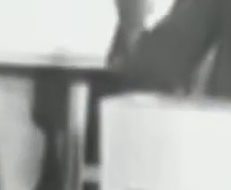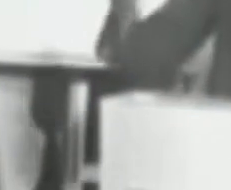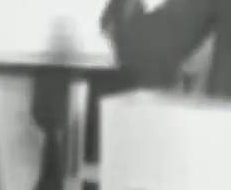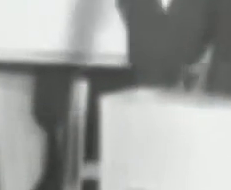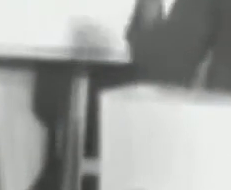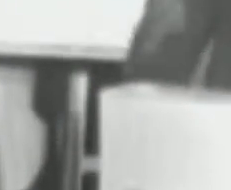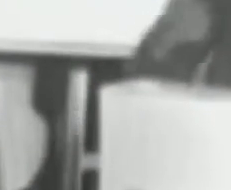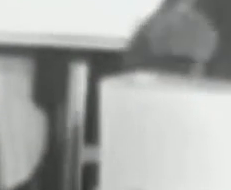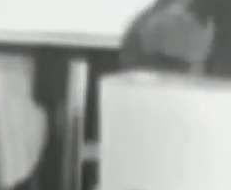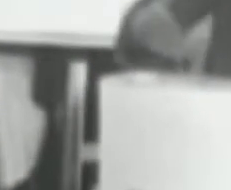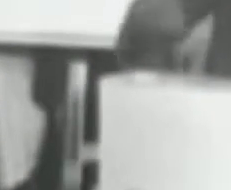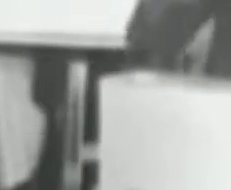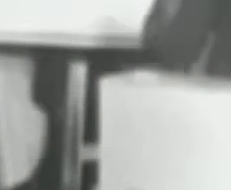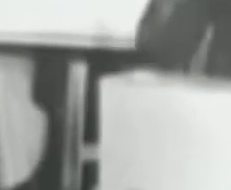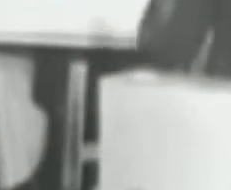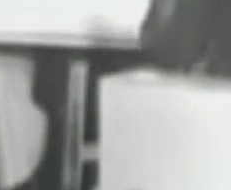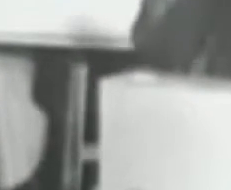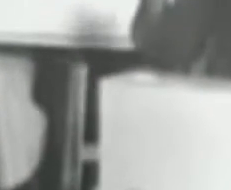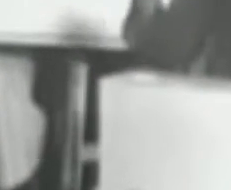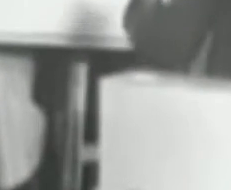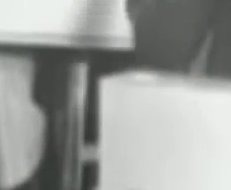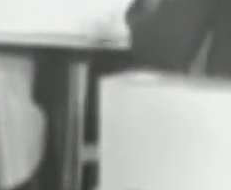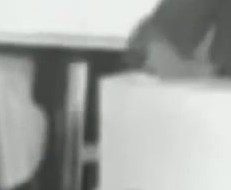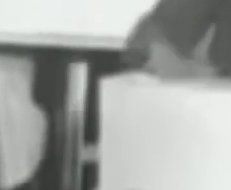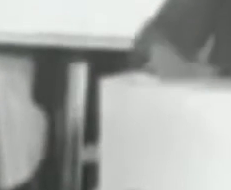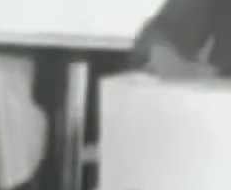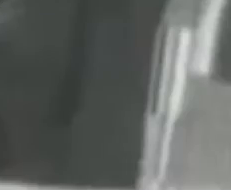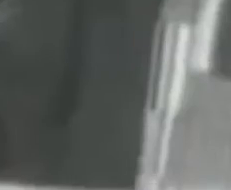يا جدعان، فين مدارس زمان؟